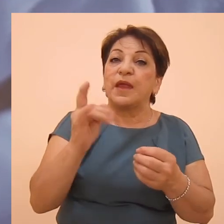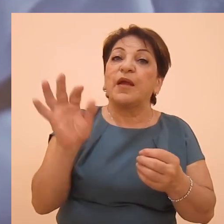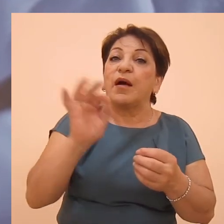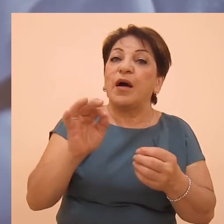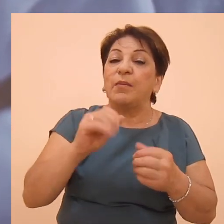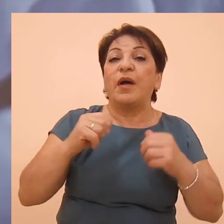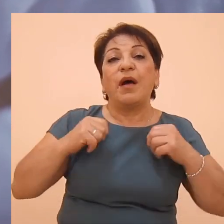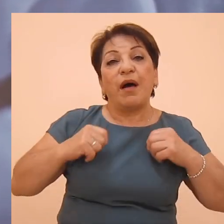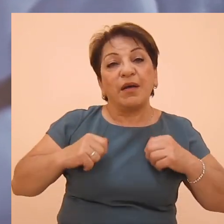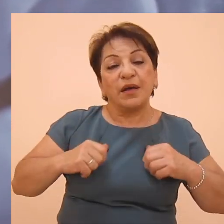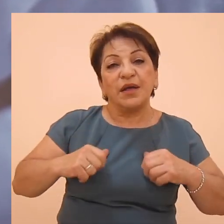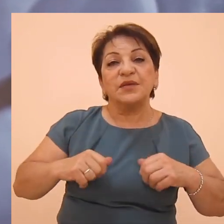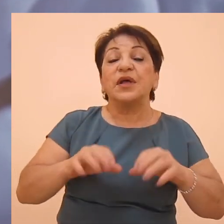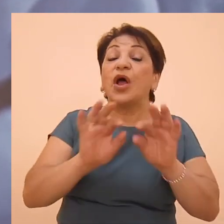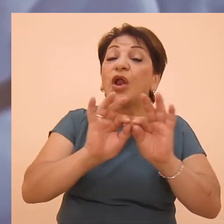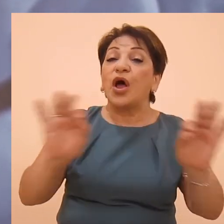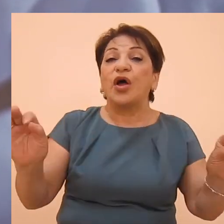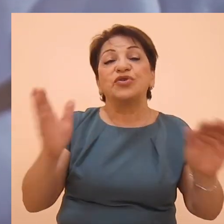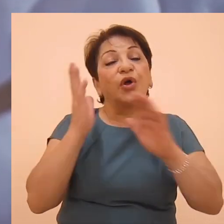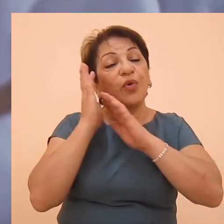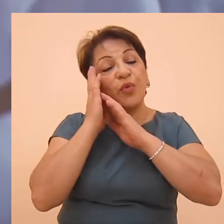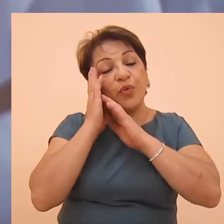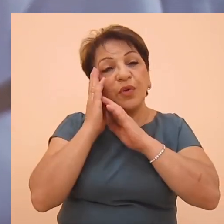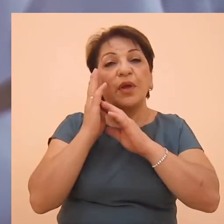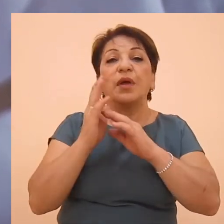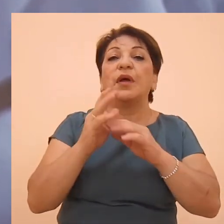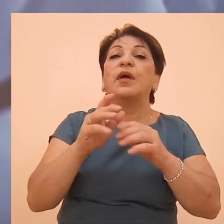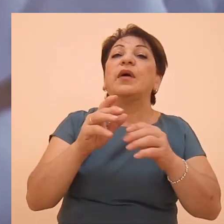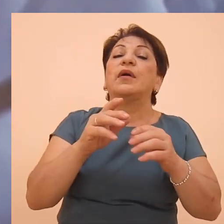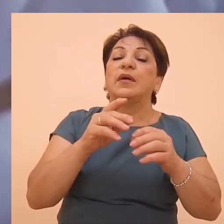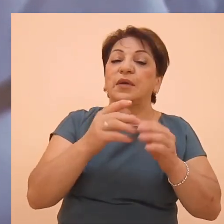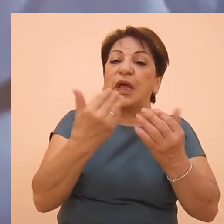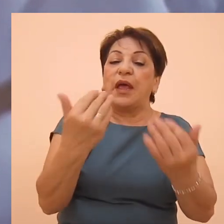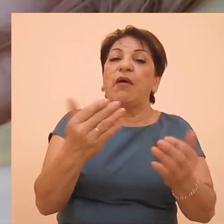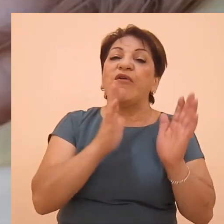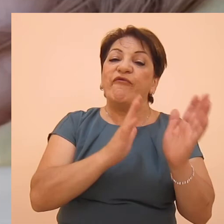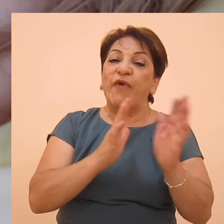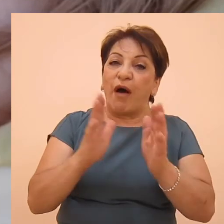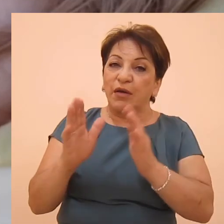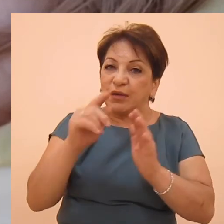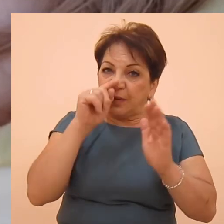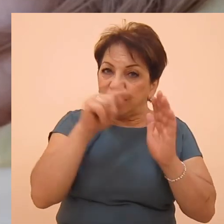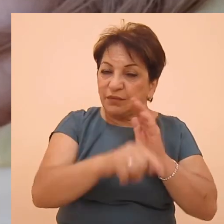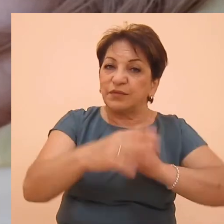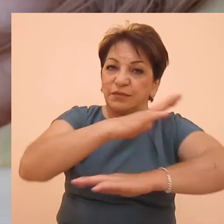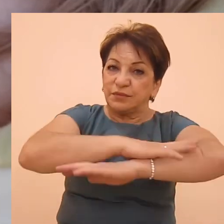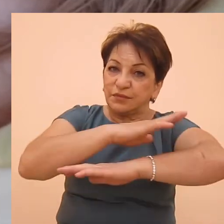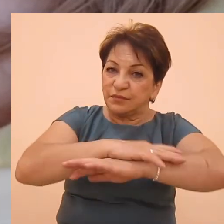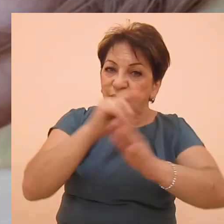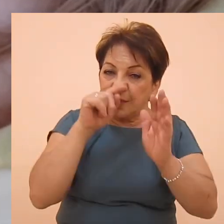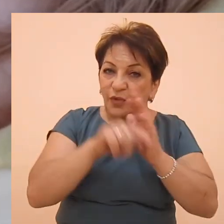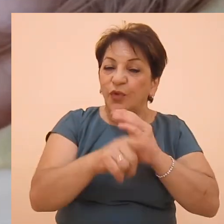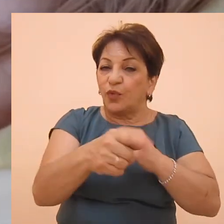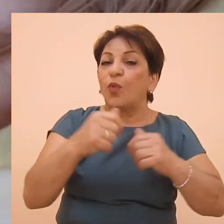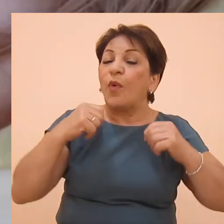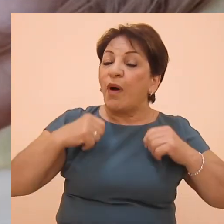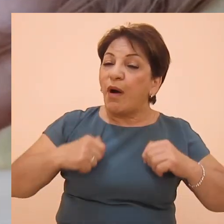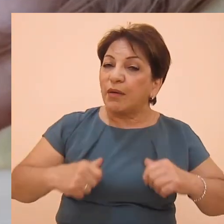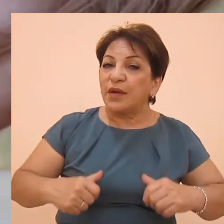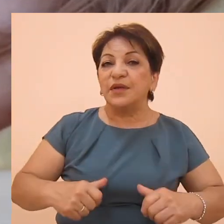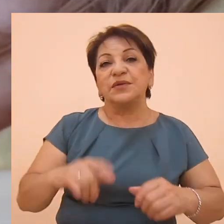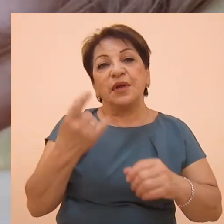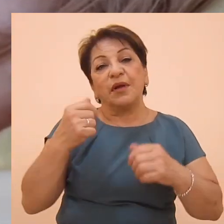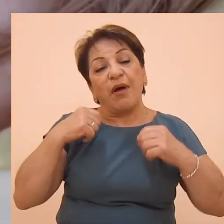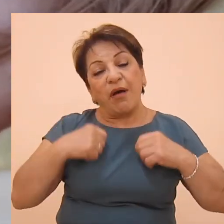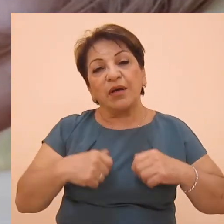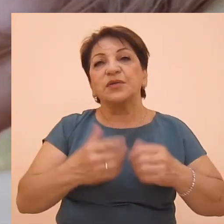Երեխայի հանգիստը և լիարժեք քունը անմիջականորեն ազդում են նրա վարքի վրա։ Լավ հանգստացած երեխան ցուցաբերում է լավ